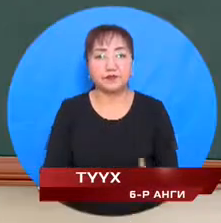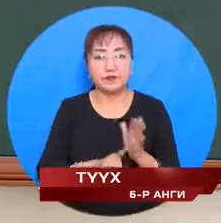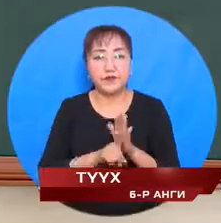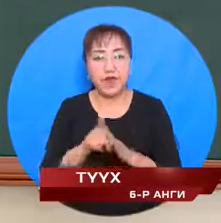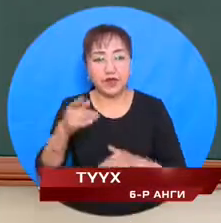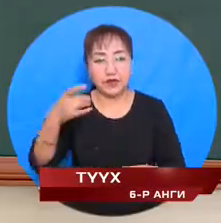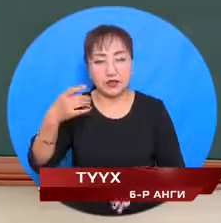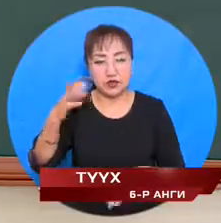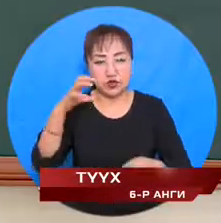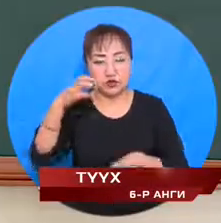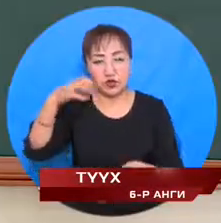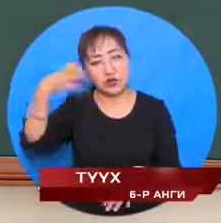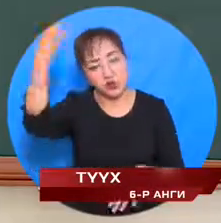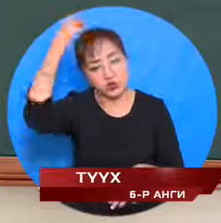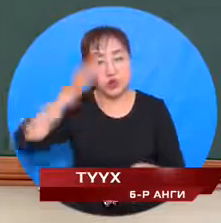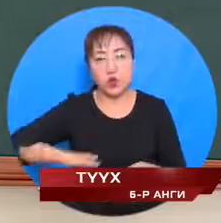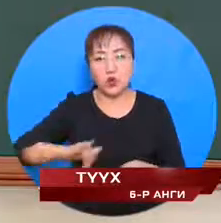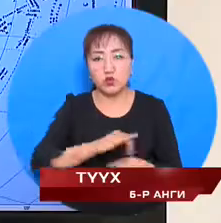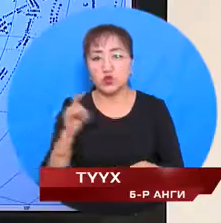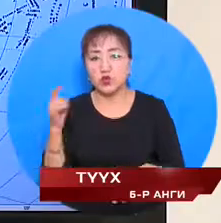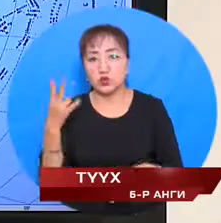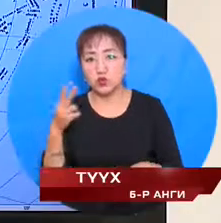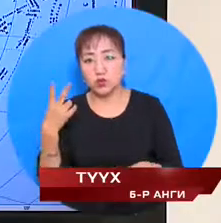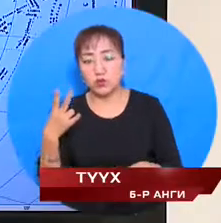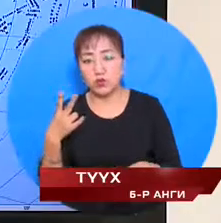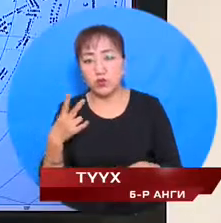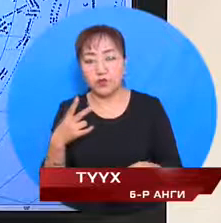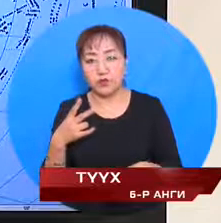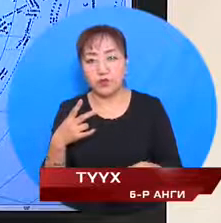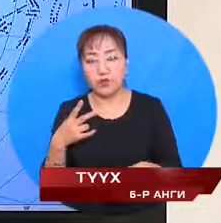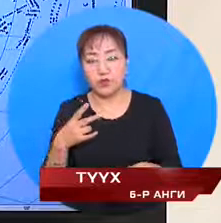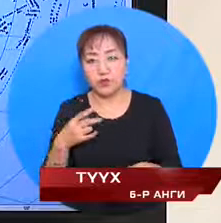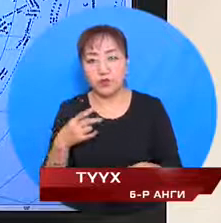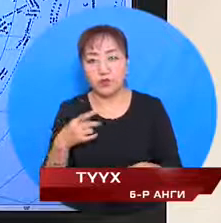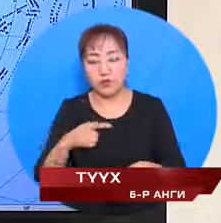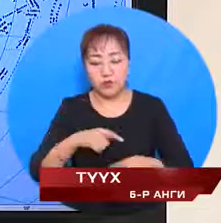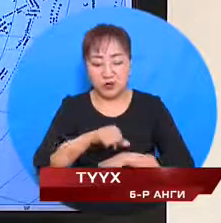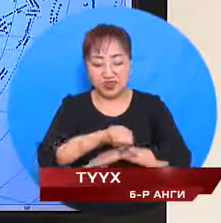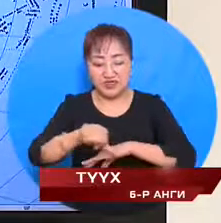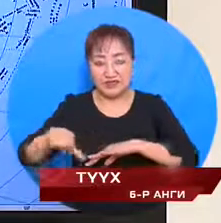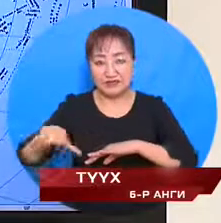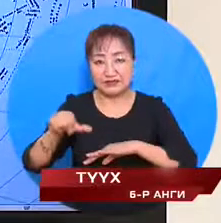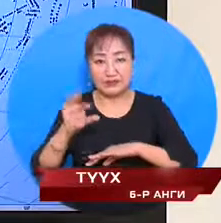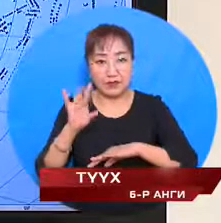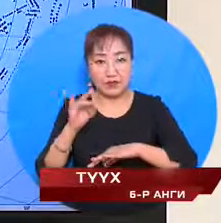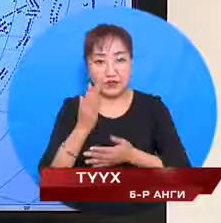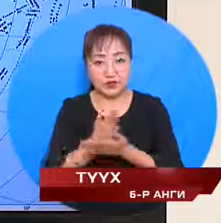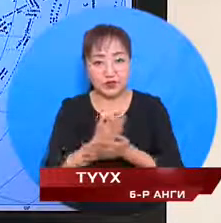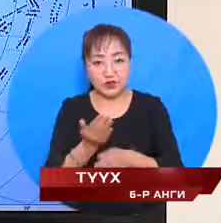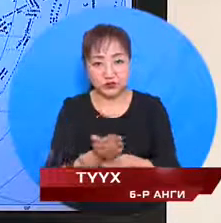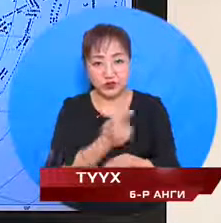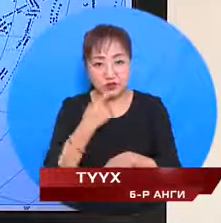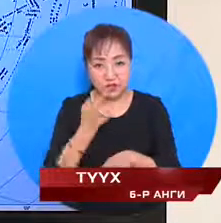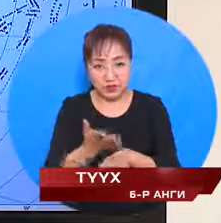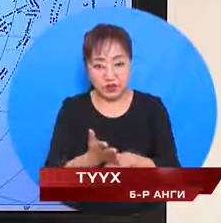улс буюу хүннү гүрэн. За хүннү улс маань хэл хязгаарыг бол бид нэр өмнөх хичээл юун дээр дэлгэсэн дээр гарсан. За зүүн тал